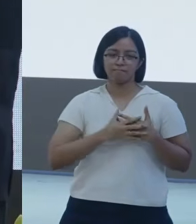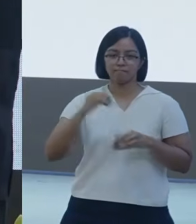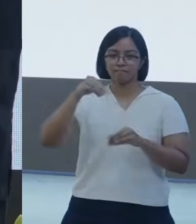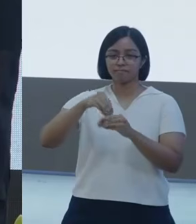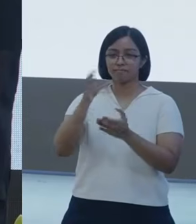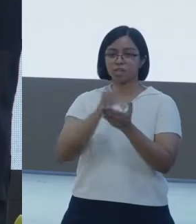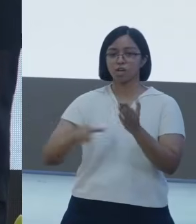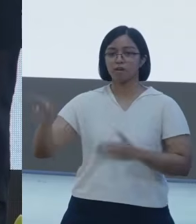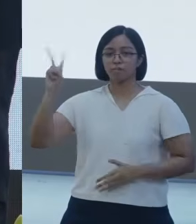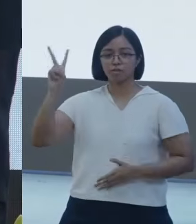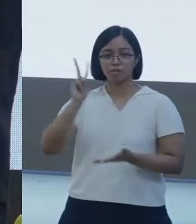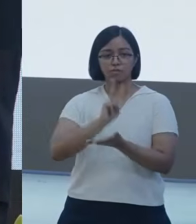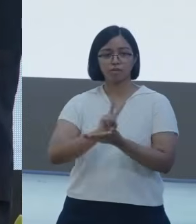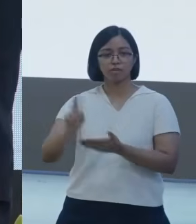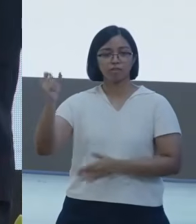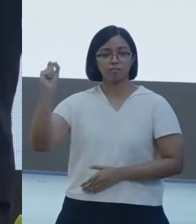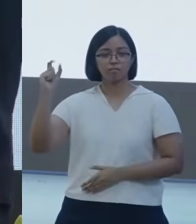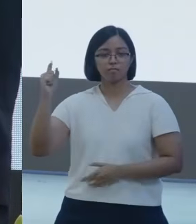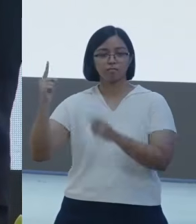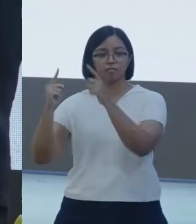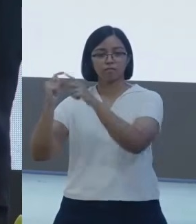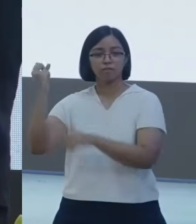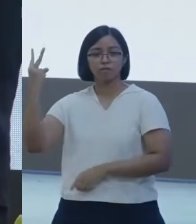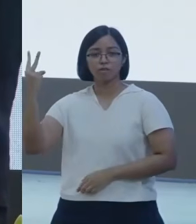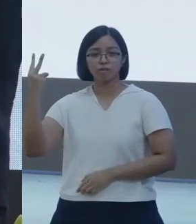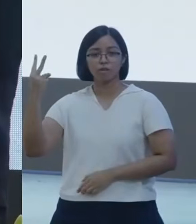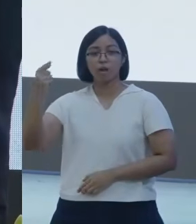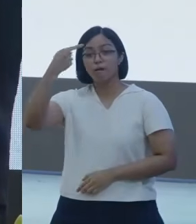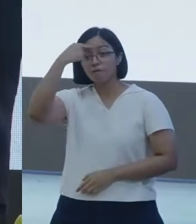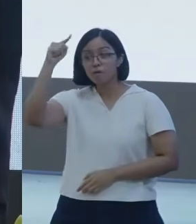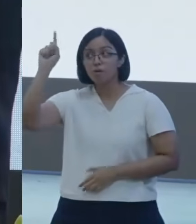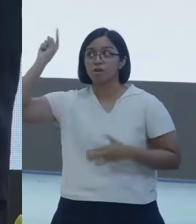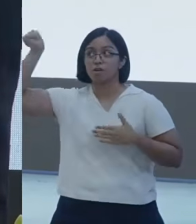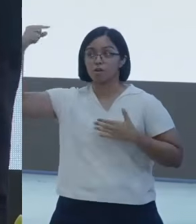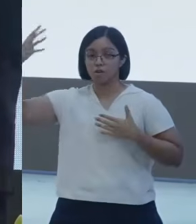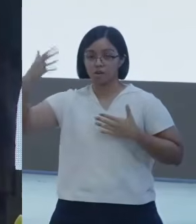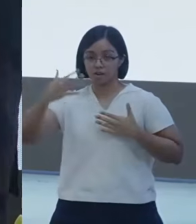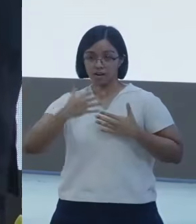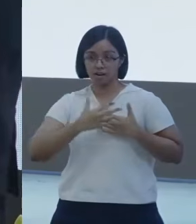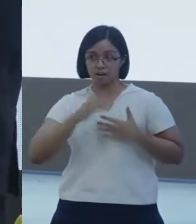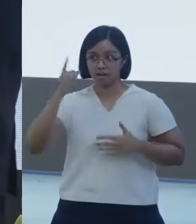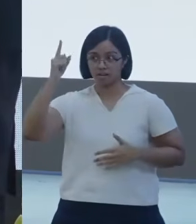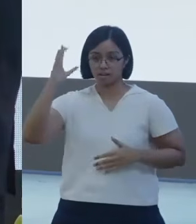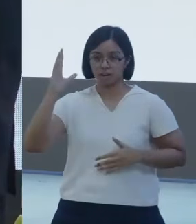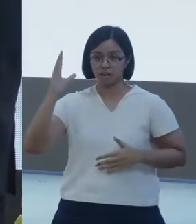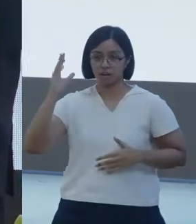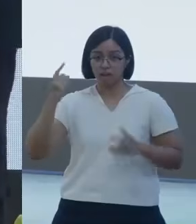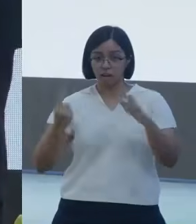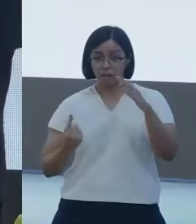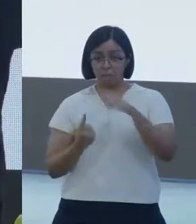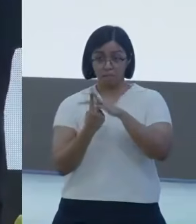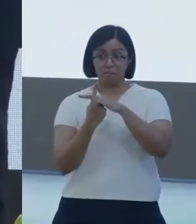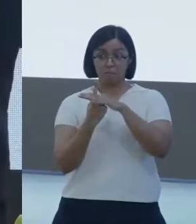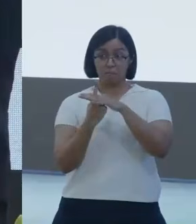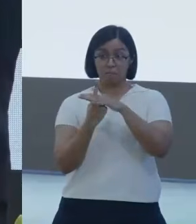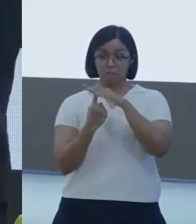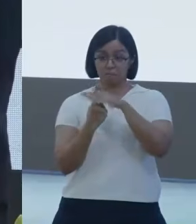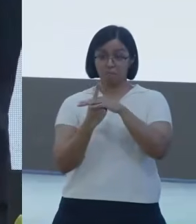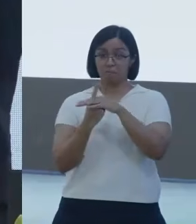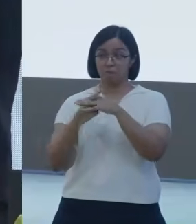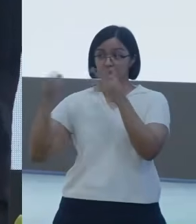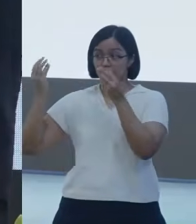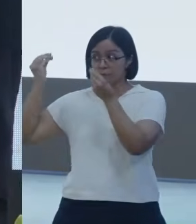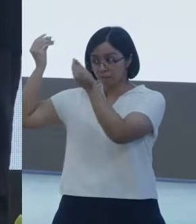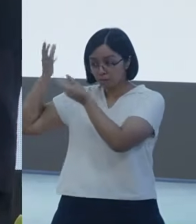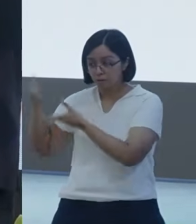11 to 12, mababasa natin, "For the grace of God has appeared, bringing salvation for